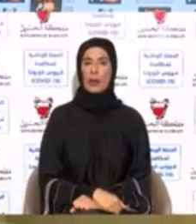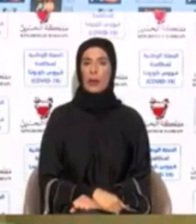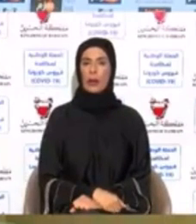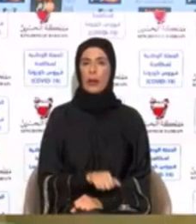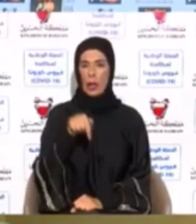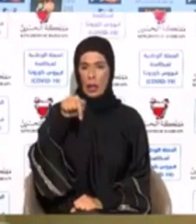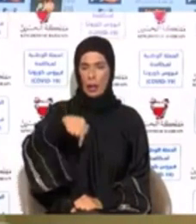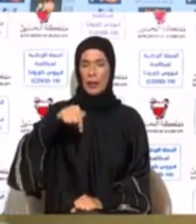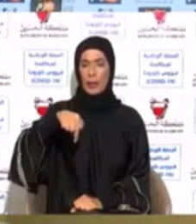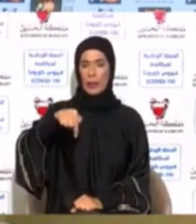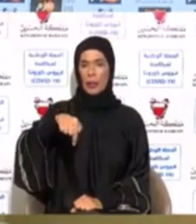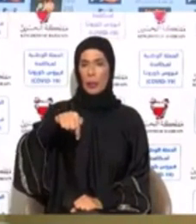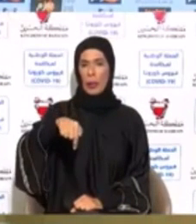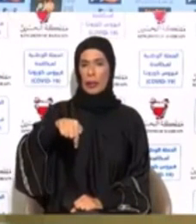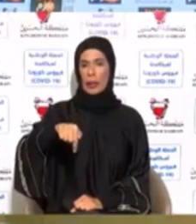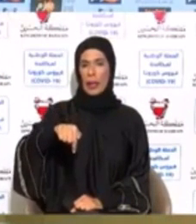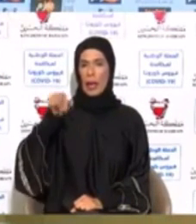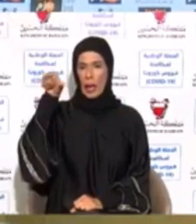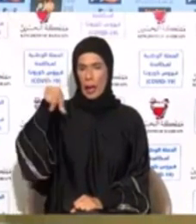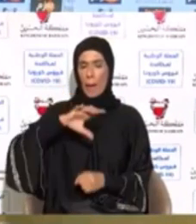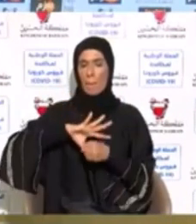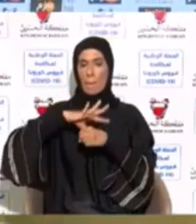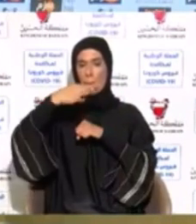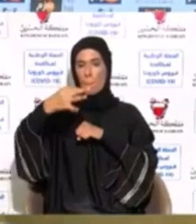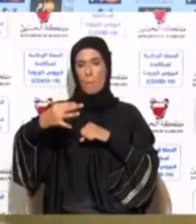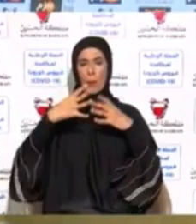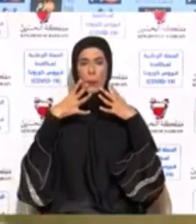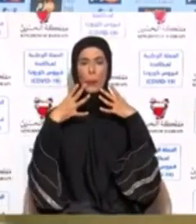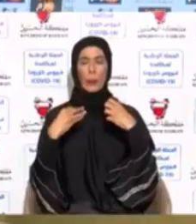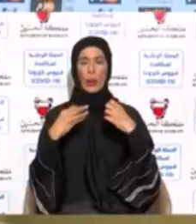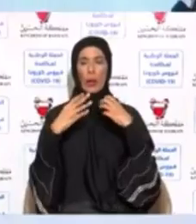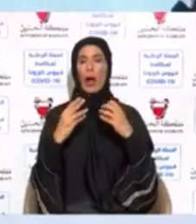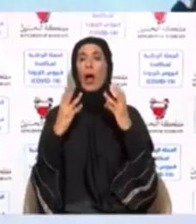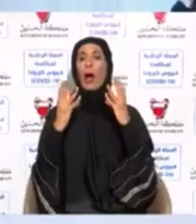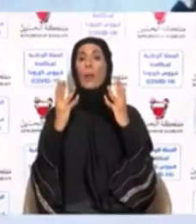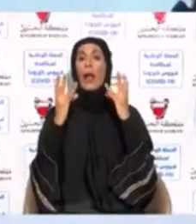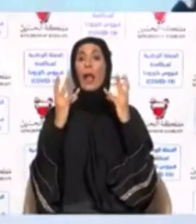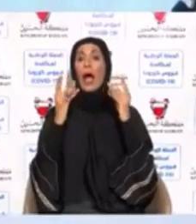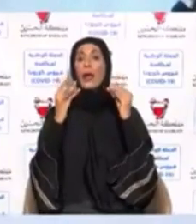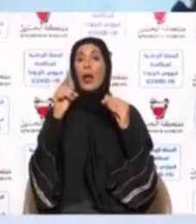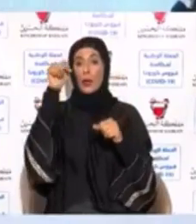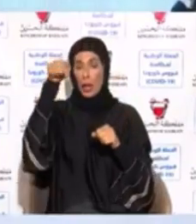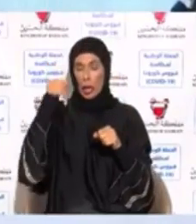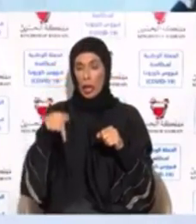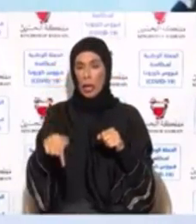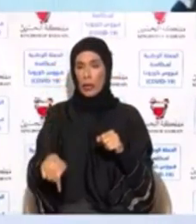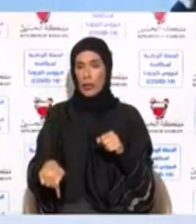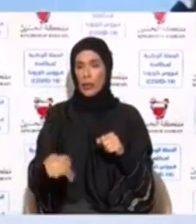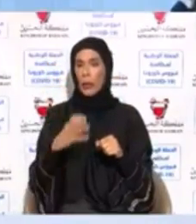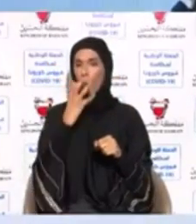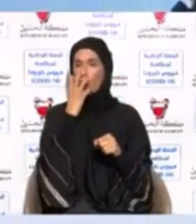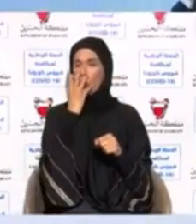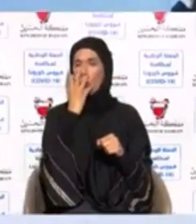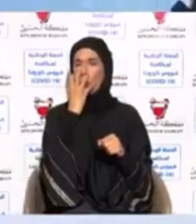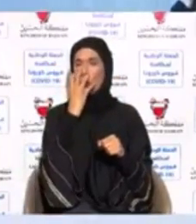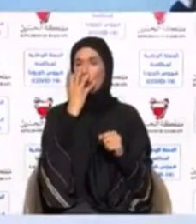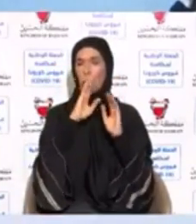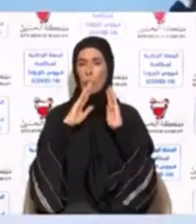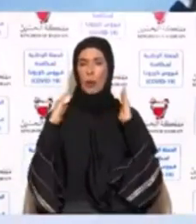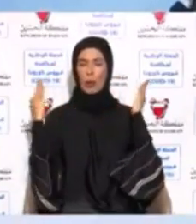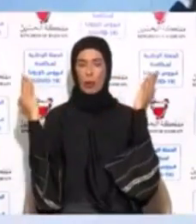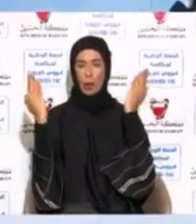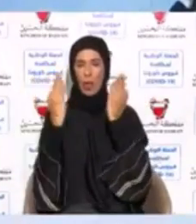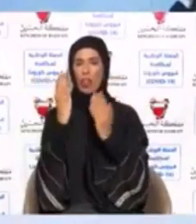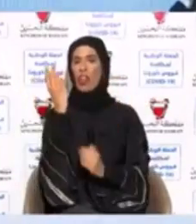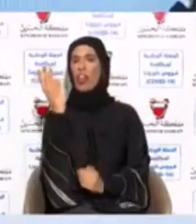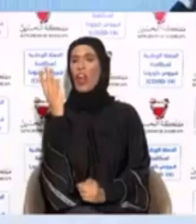بالنسبة للوضع الحالي للحالات القائمة بفيروس الكوفيد 19، عدد الحالات القائمة وتحت العناية بلغ 30 حالة،